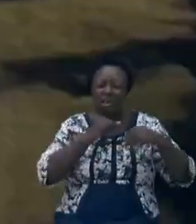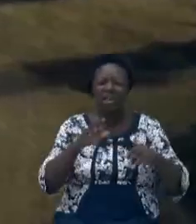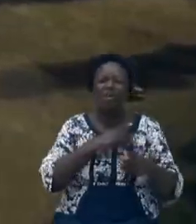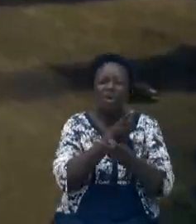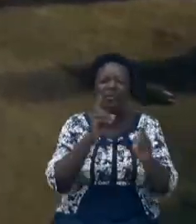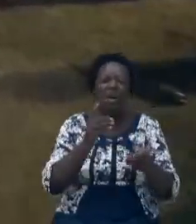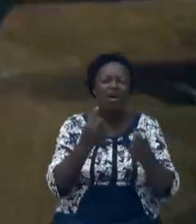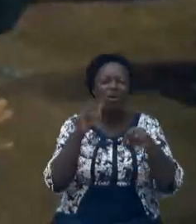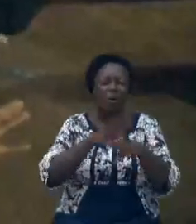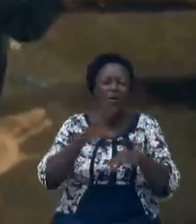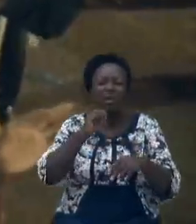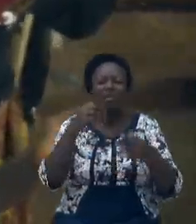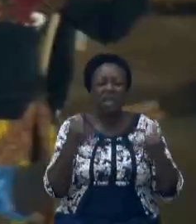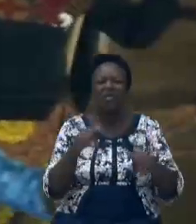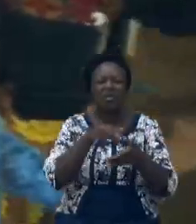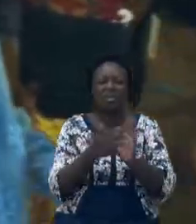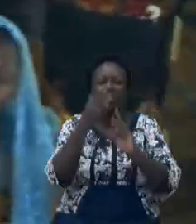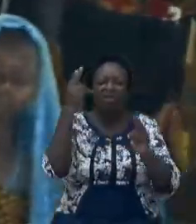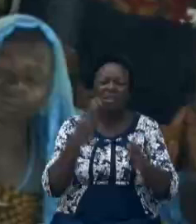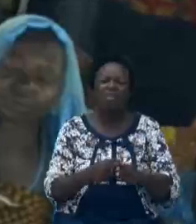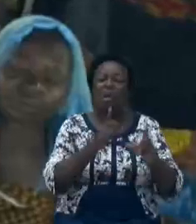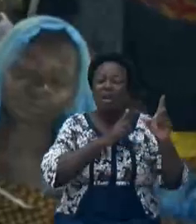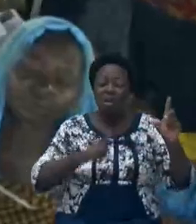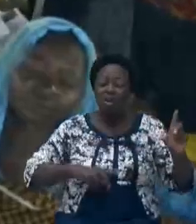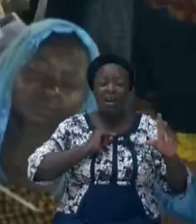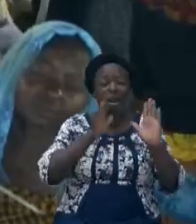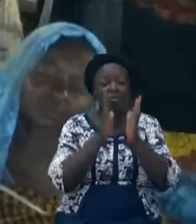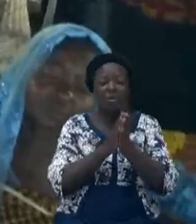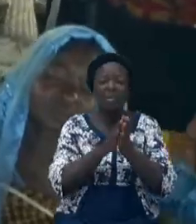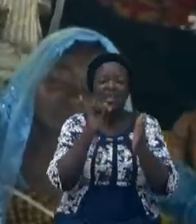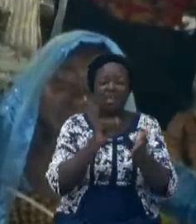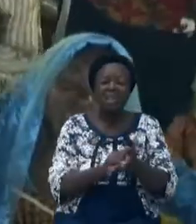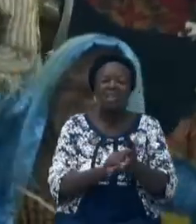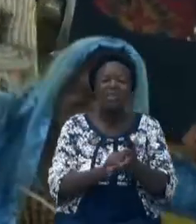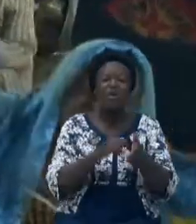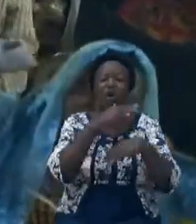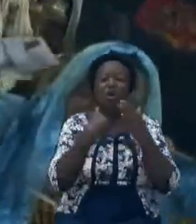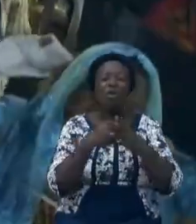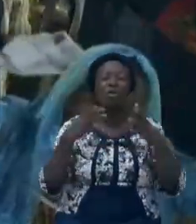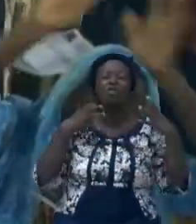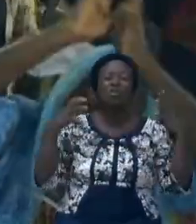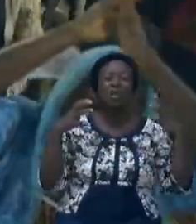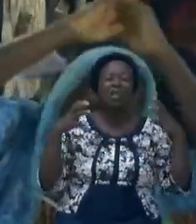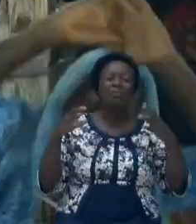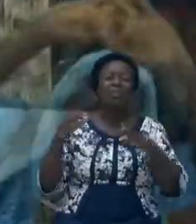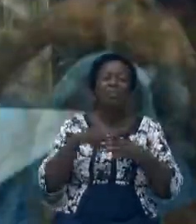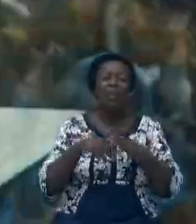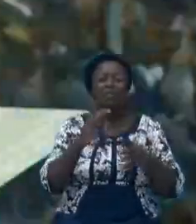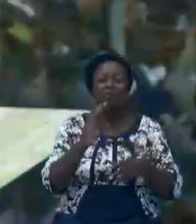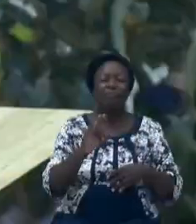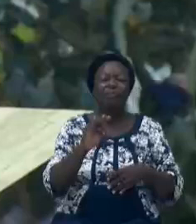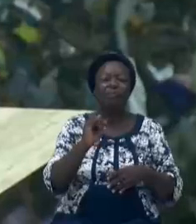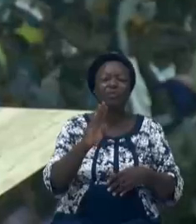sont je prie que tu as des guérisons et délivrances pas bien à tout le monde ça y est j'ai